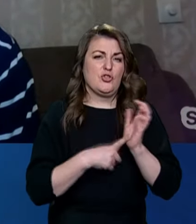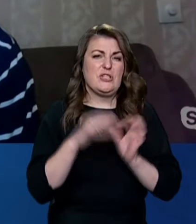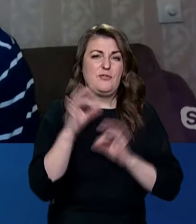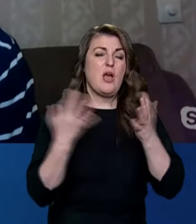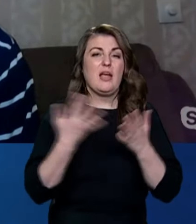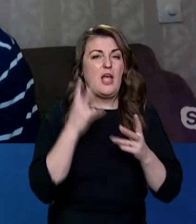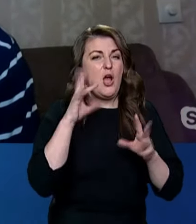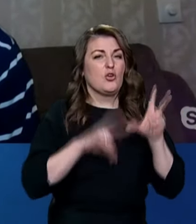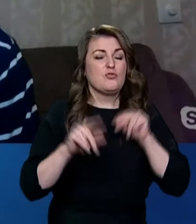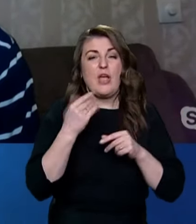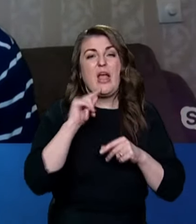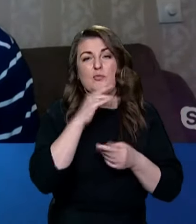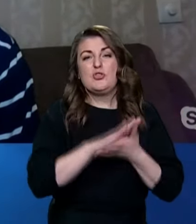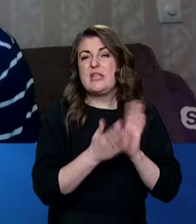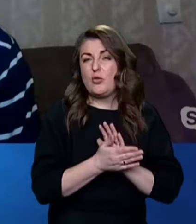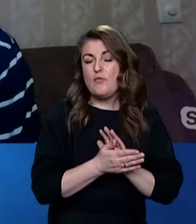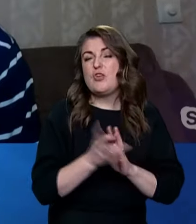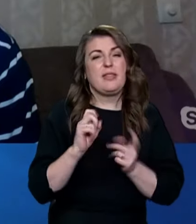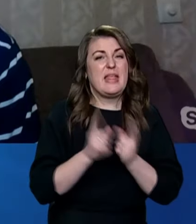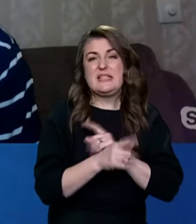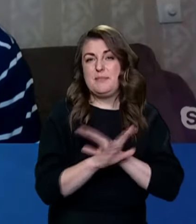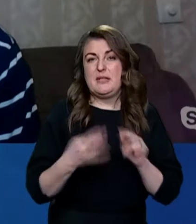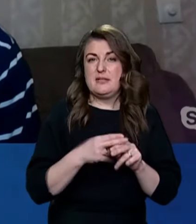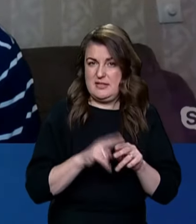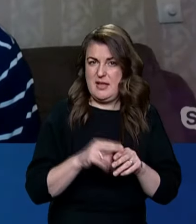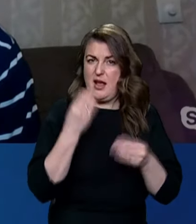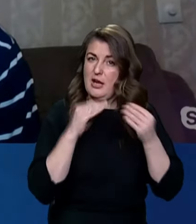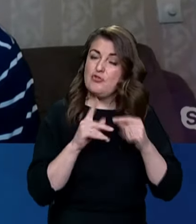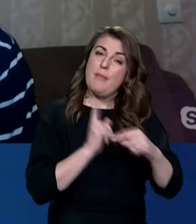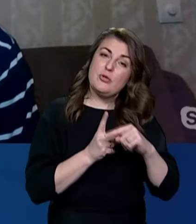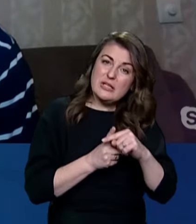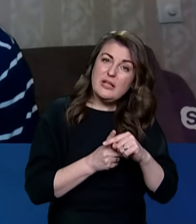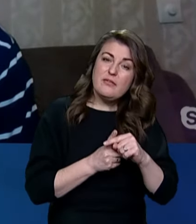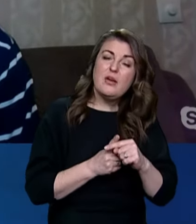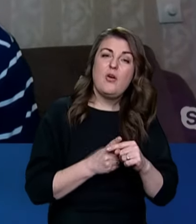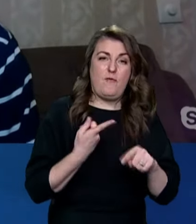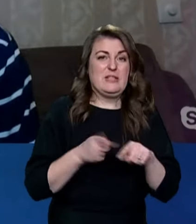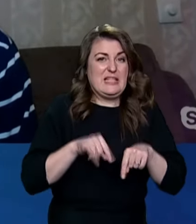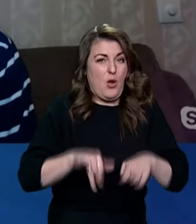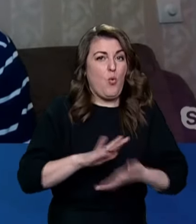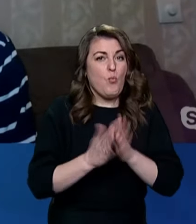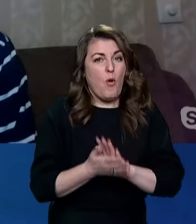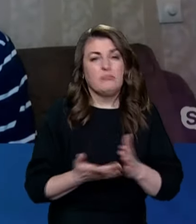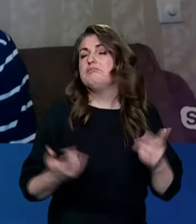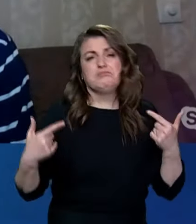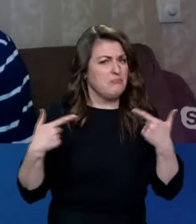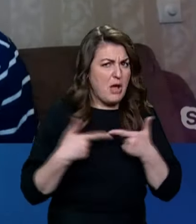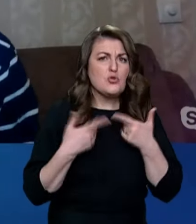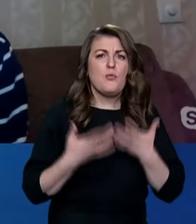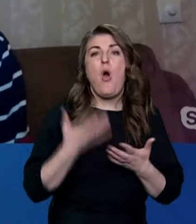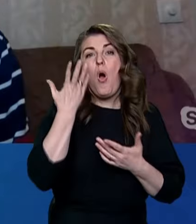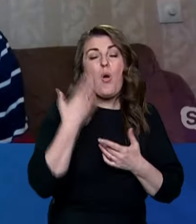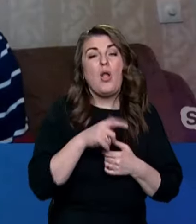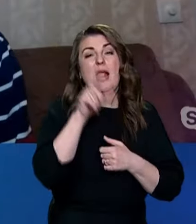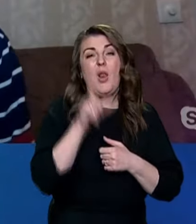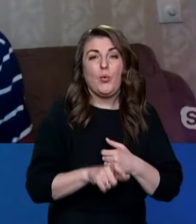46%, які розраховують, що їхнє економічне становище не зміниться, це радше позитив у даних умовах? Безумовно. Коли